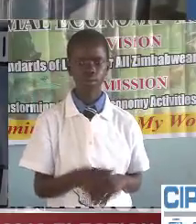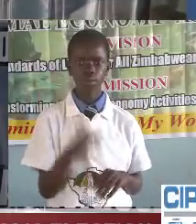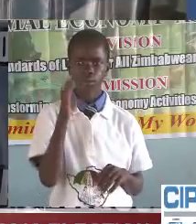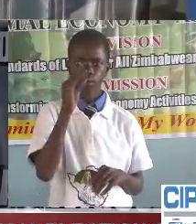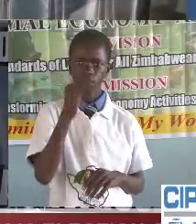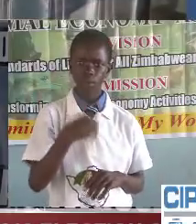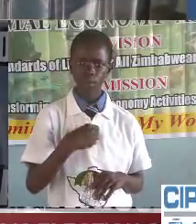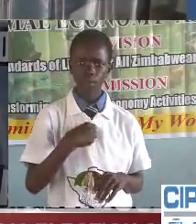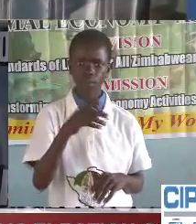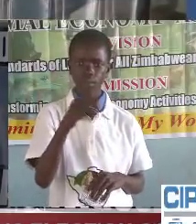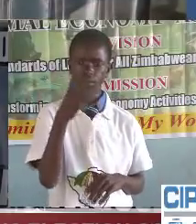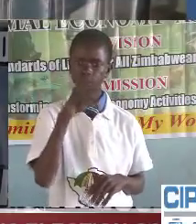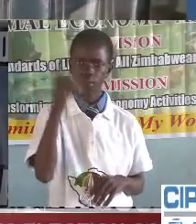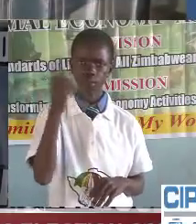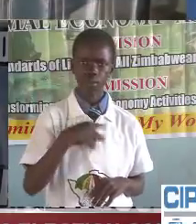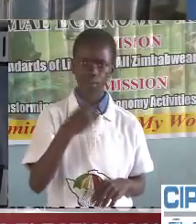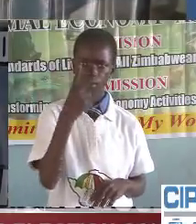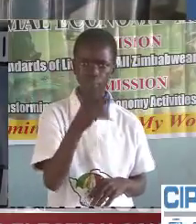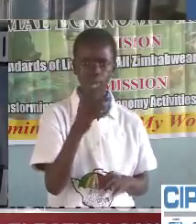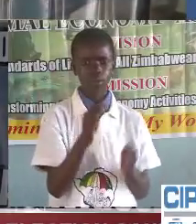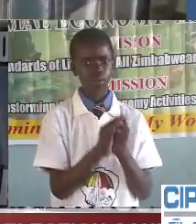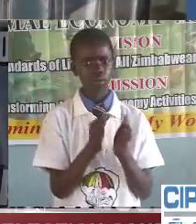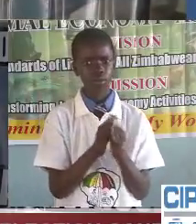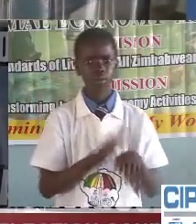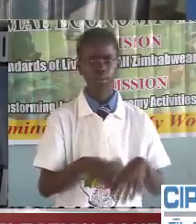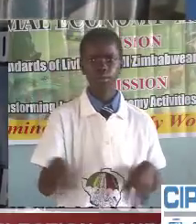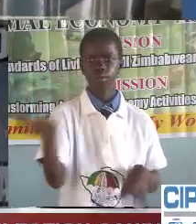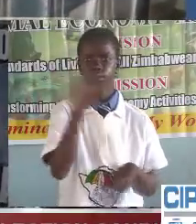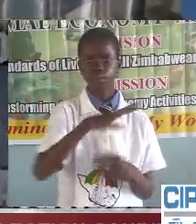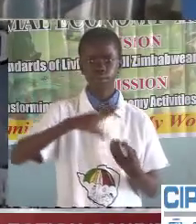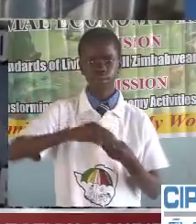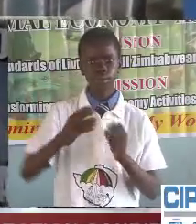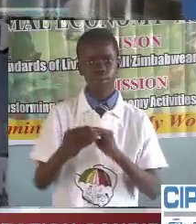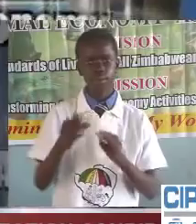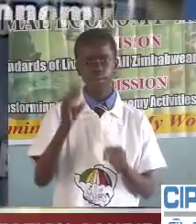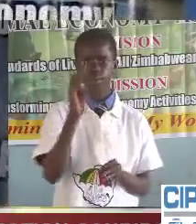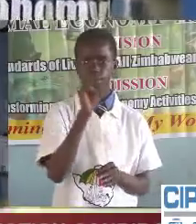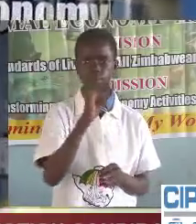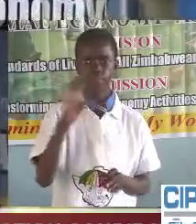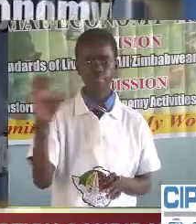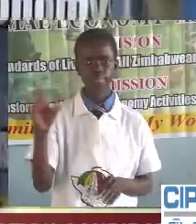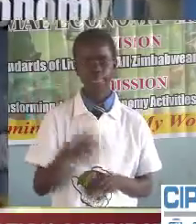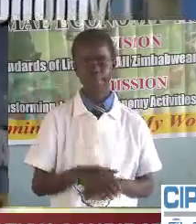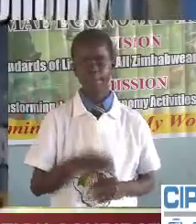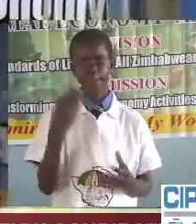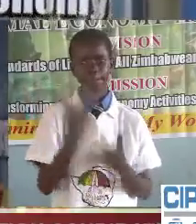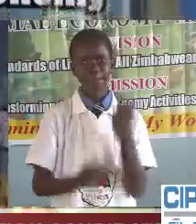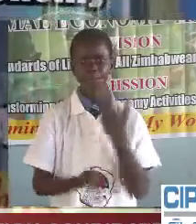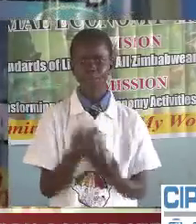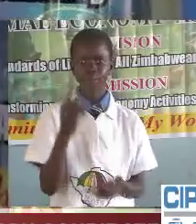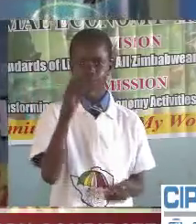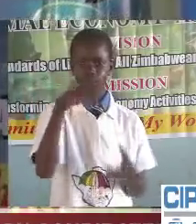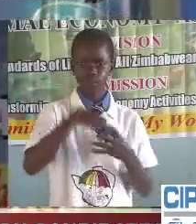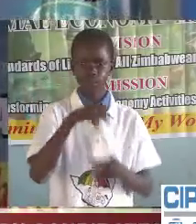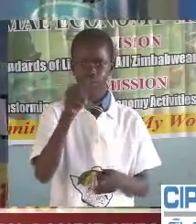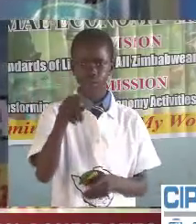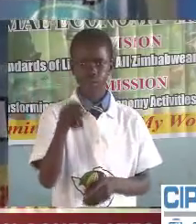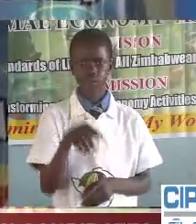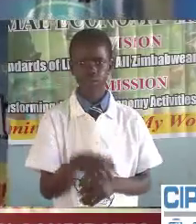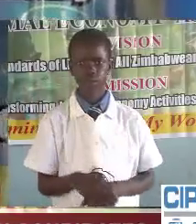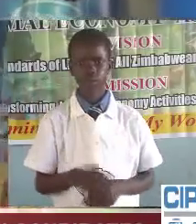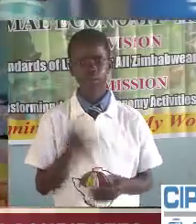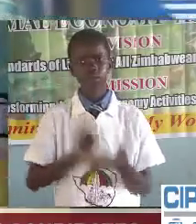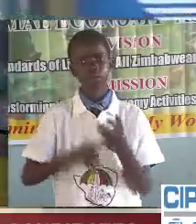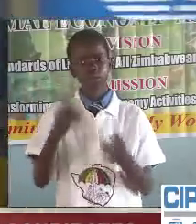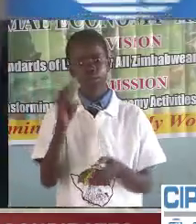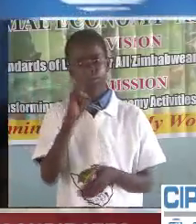ini ndinotarisira true or meaningful representation kukanzo. Dambudziko ratinariko zvino tine misrepresentation